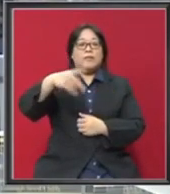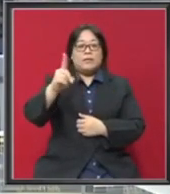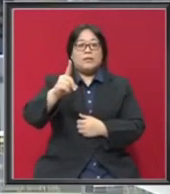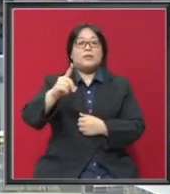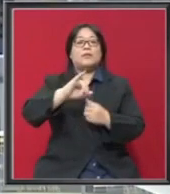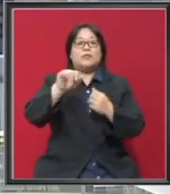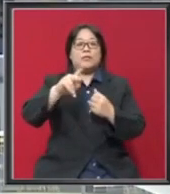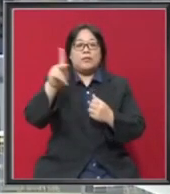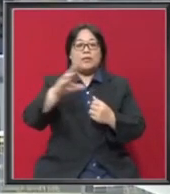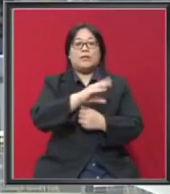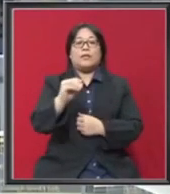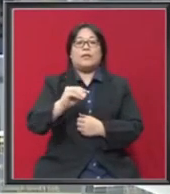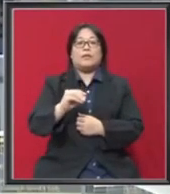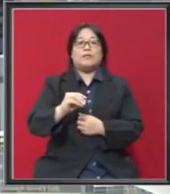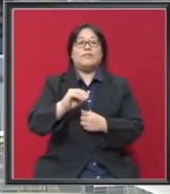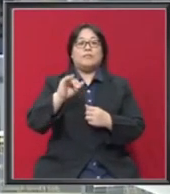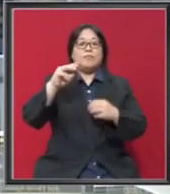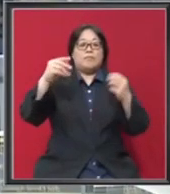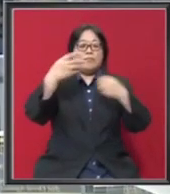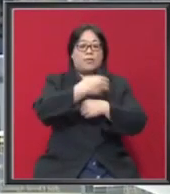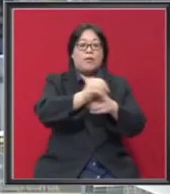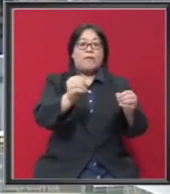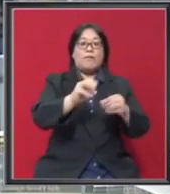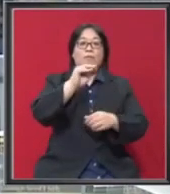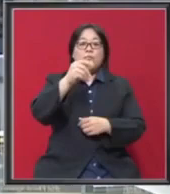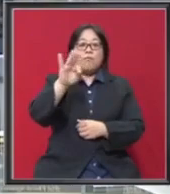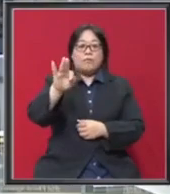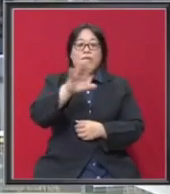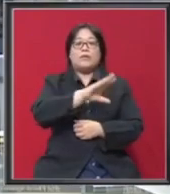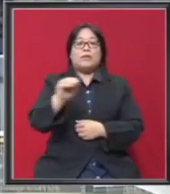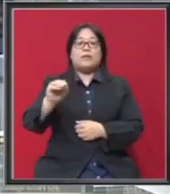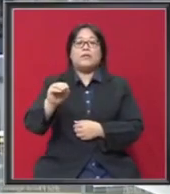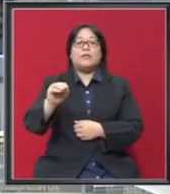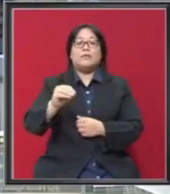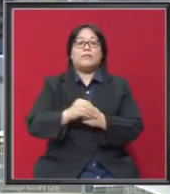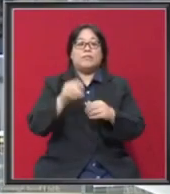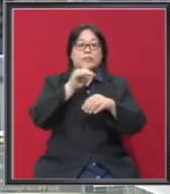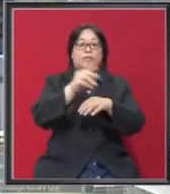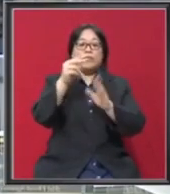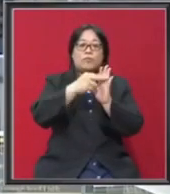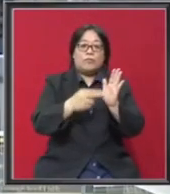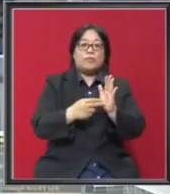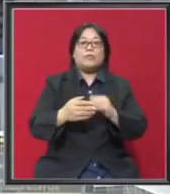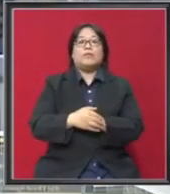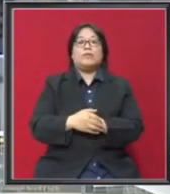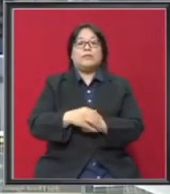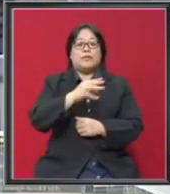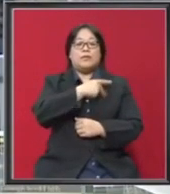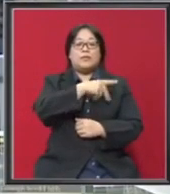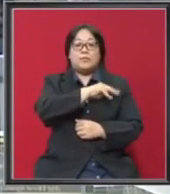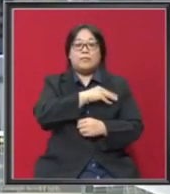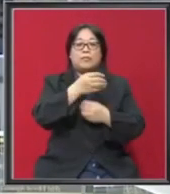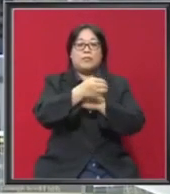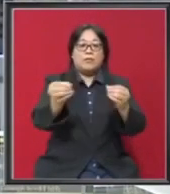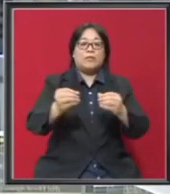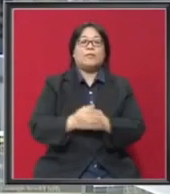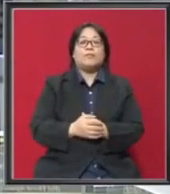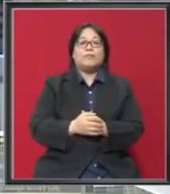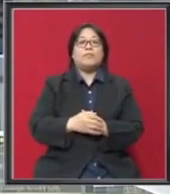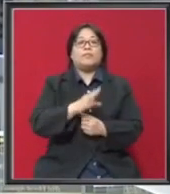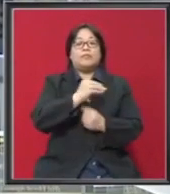jabatan agama Islam Negeri pejabat Mufti negeri dan pejabat pemirsa undang-undang pejabat pugam pesan Negeri dipercaya ini